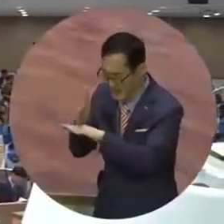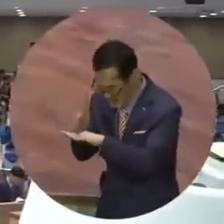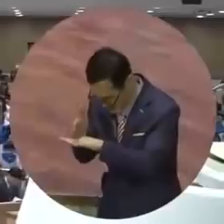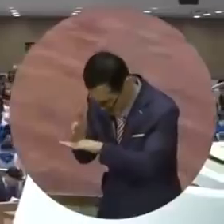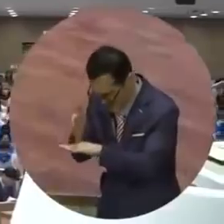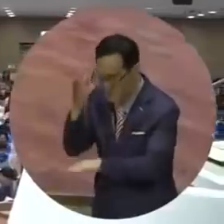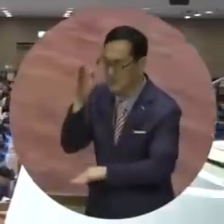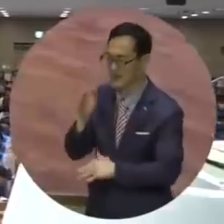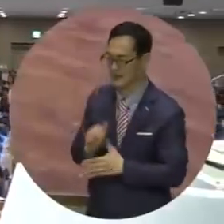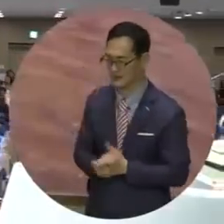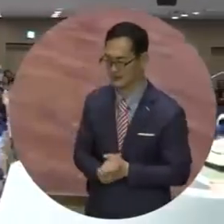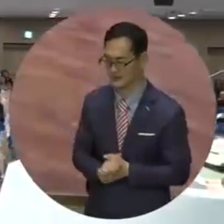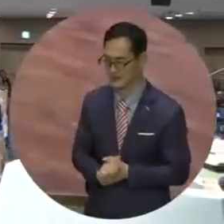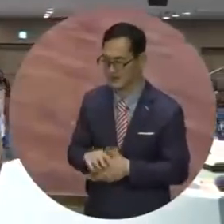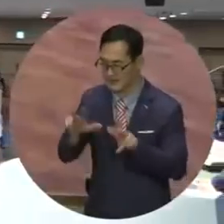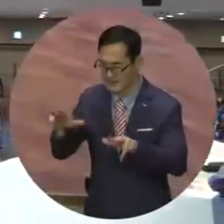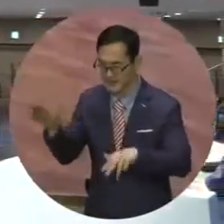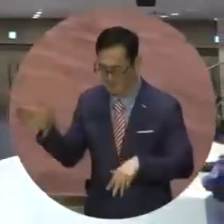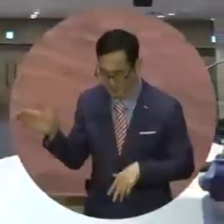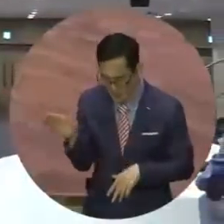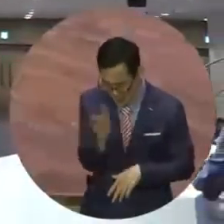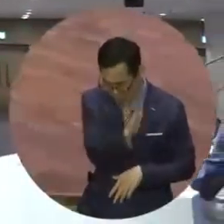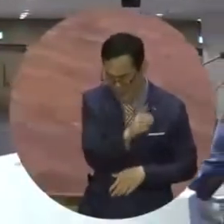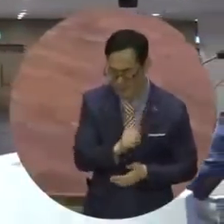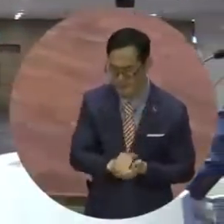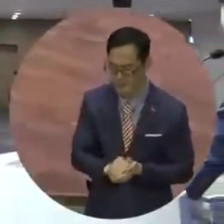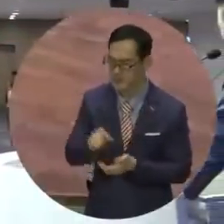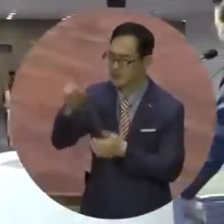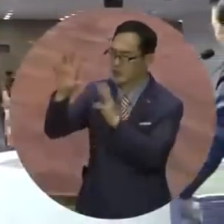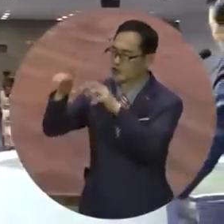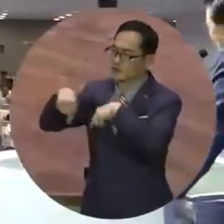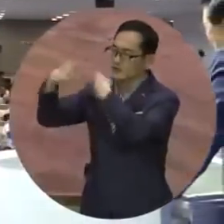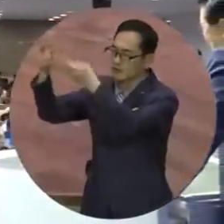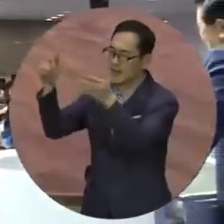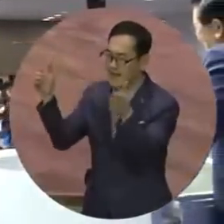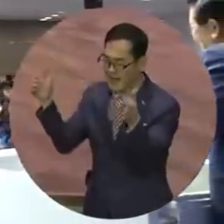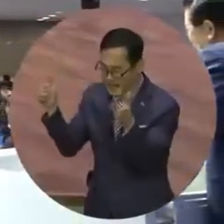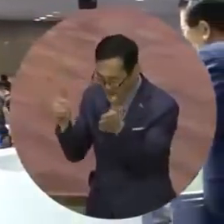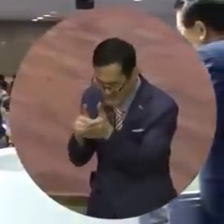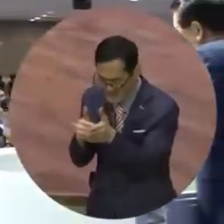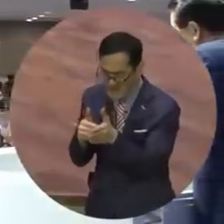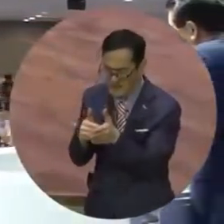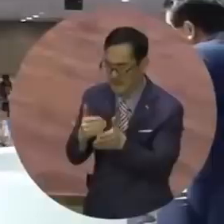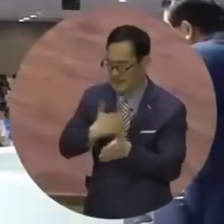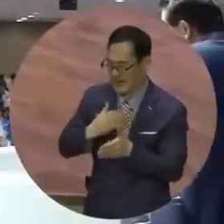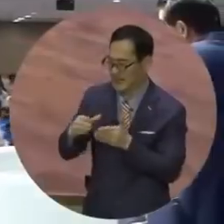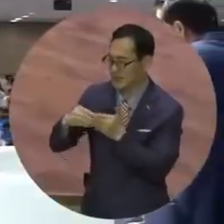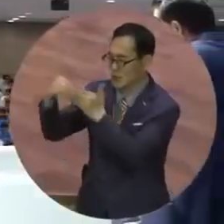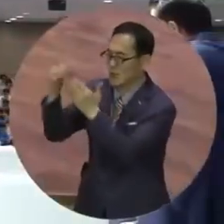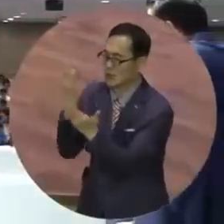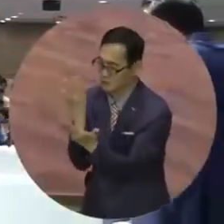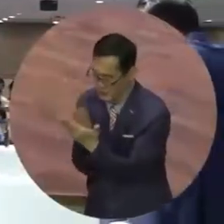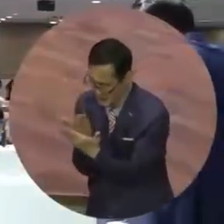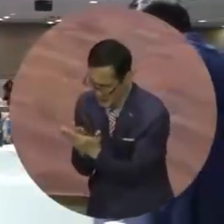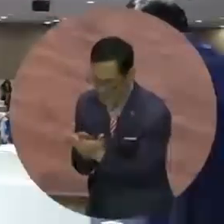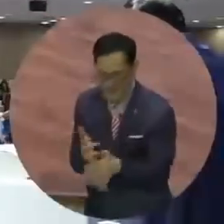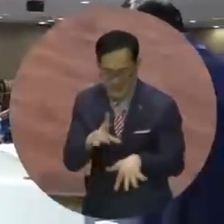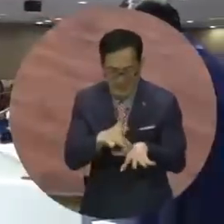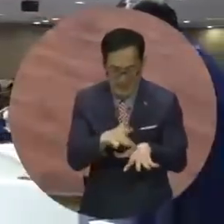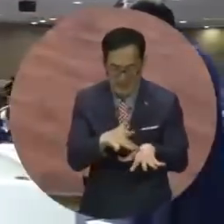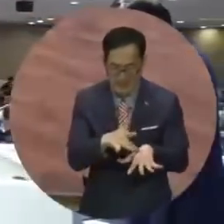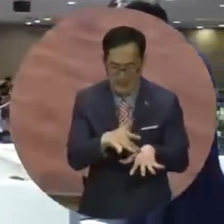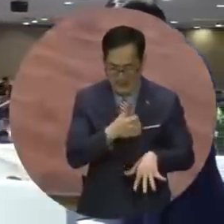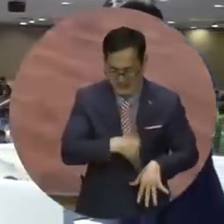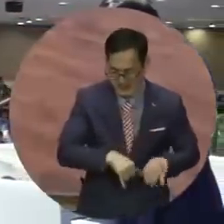감사합니다. 지금부터 천국 갈 때까지 나를 인도해 주세요. 마귀의